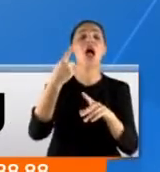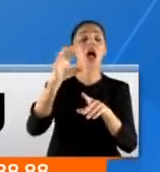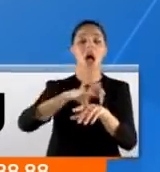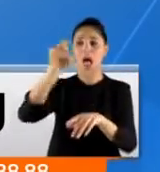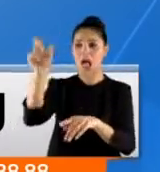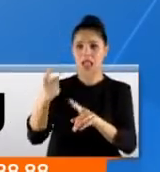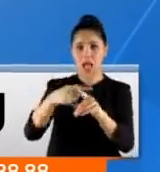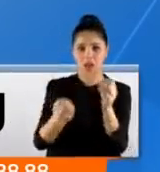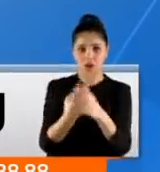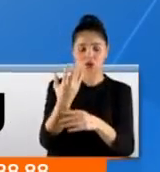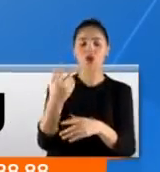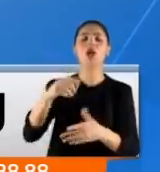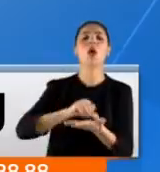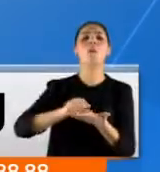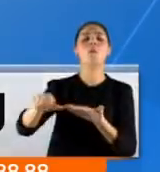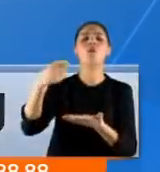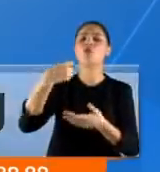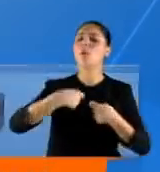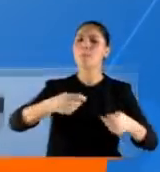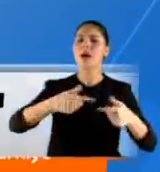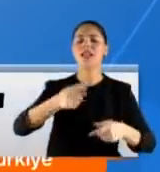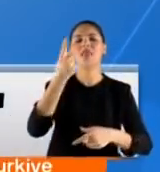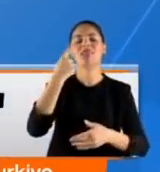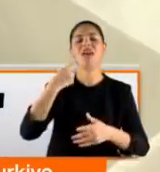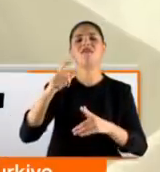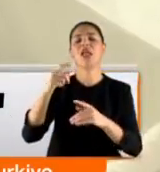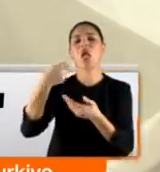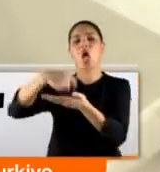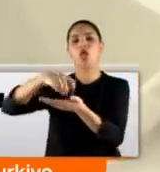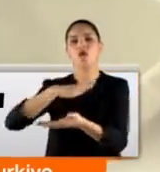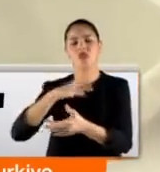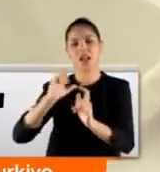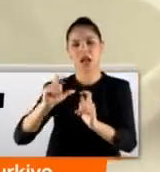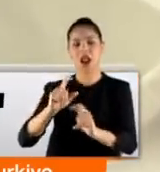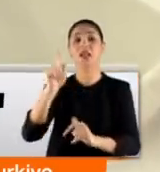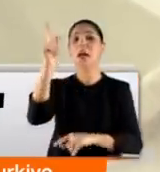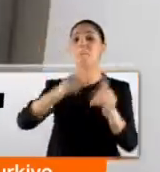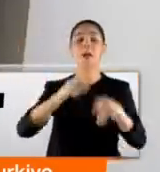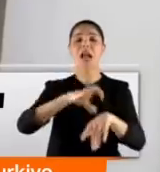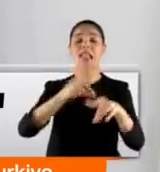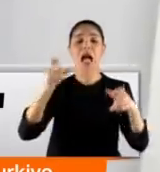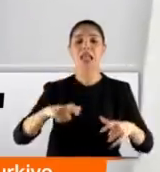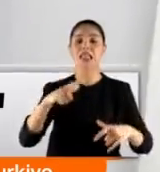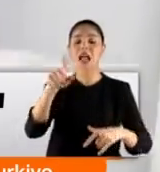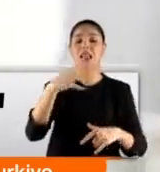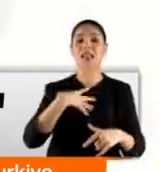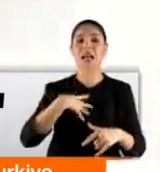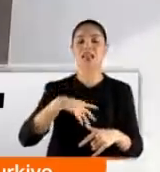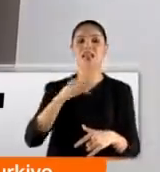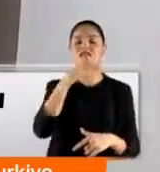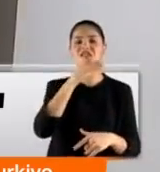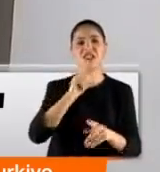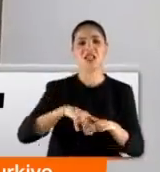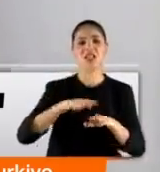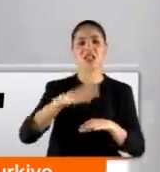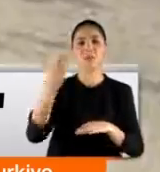çıkarsa tüm masrafları devletin karşılayacağını garanti etmişti. Ama görünen o ki bazı hastaneler bildiğini okuyor. Ama